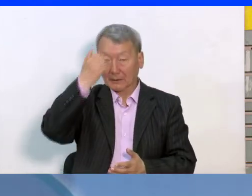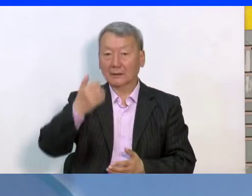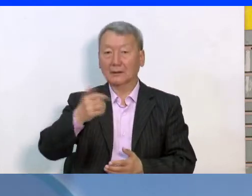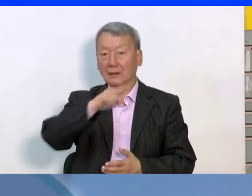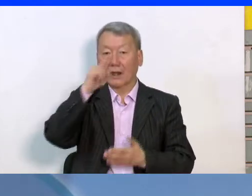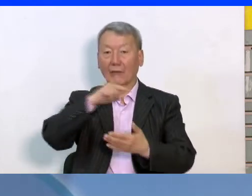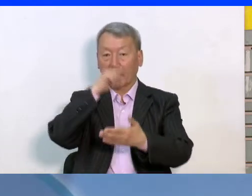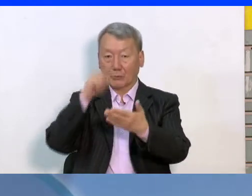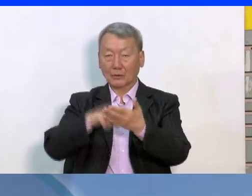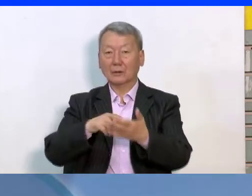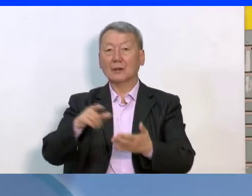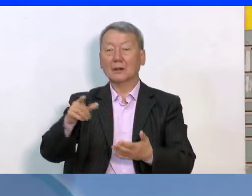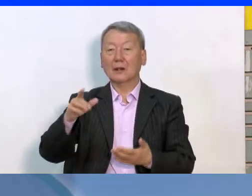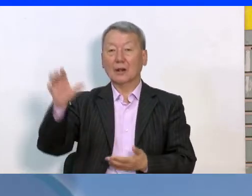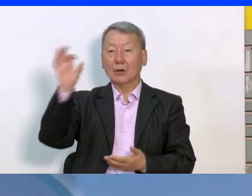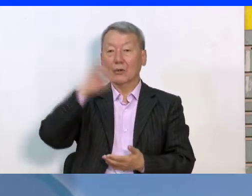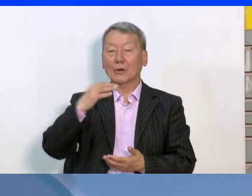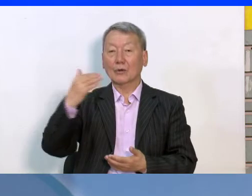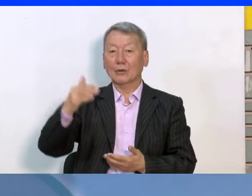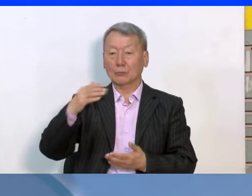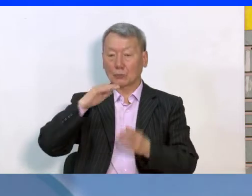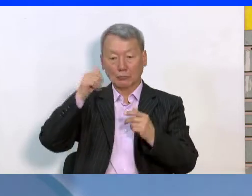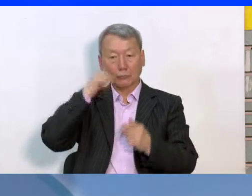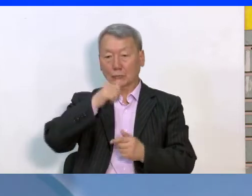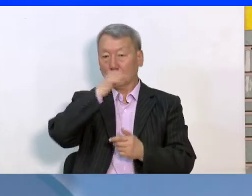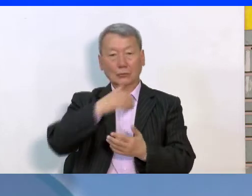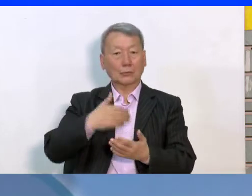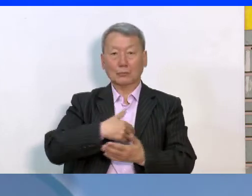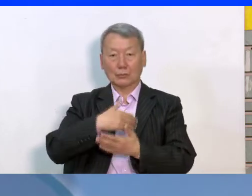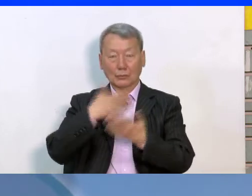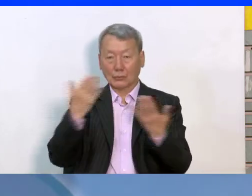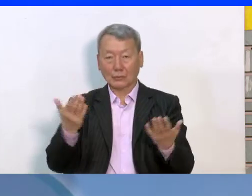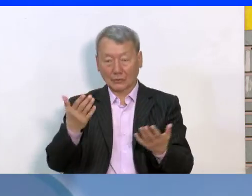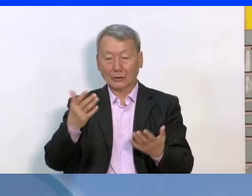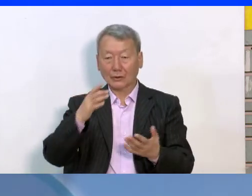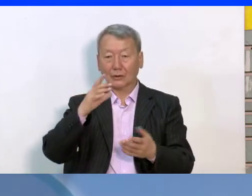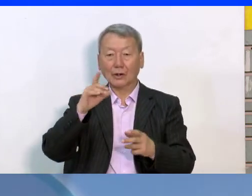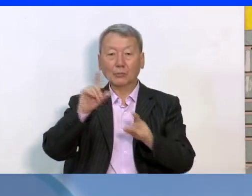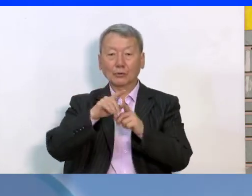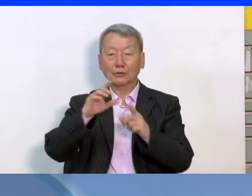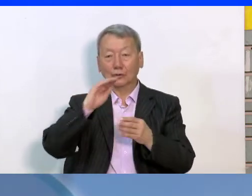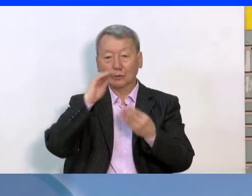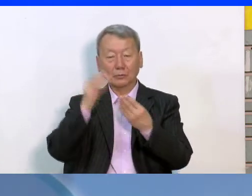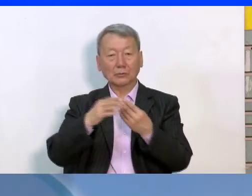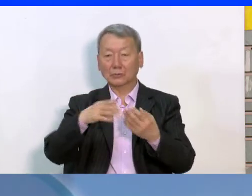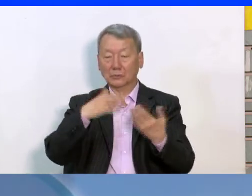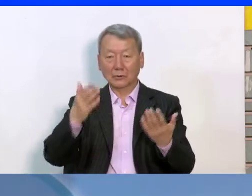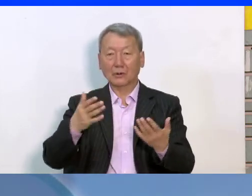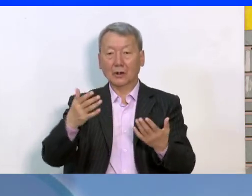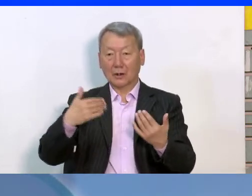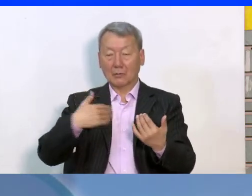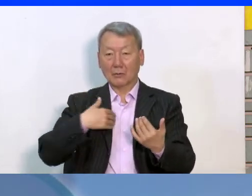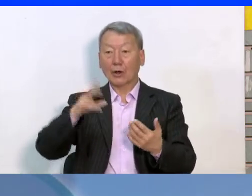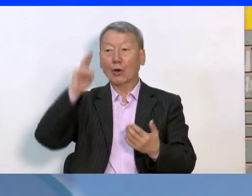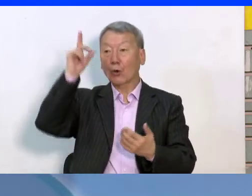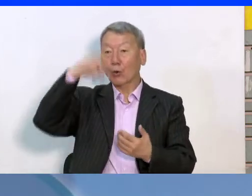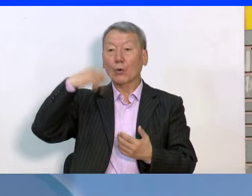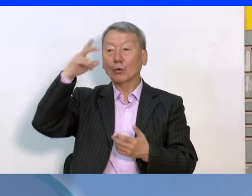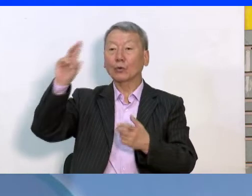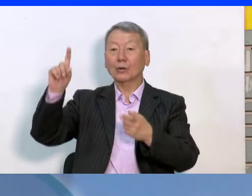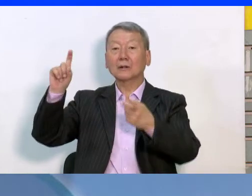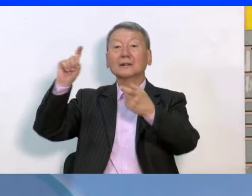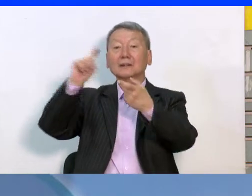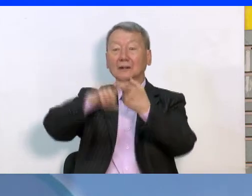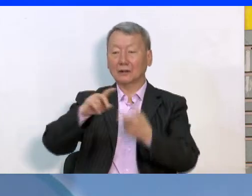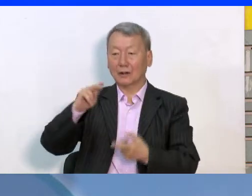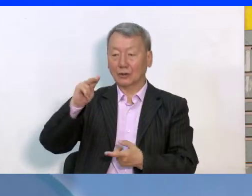сурооңузга. Бул боюнча эч кандай жашыра турган маселе жок. Башында ушул контактный болуп Чоң Алай